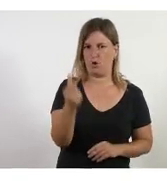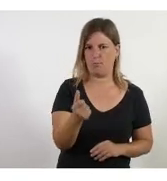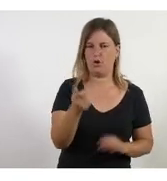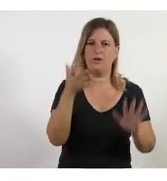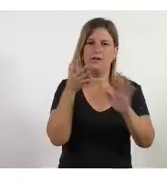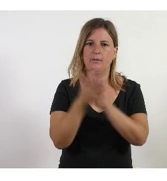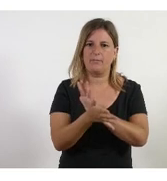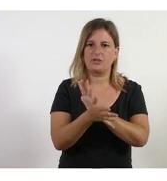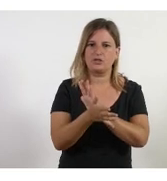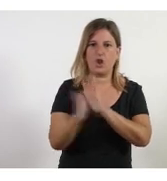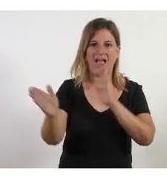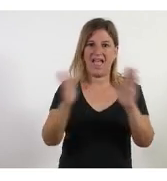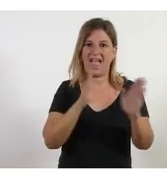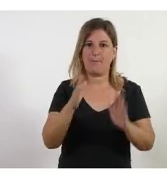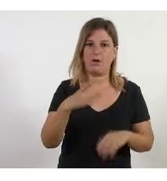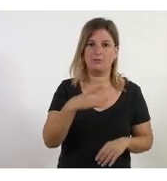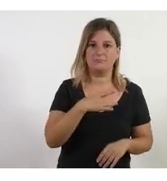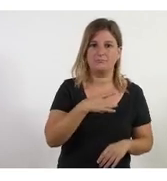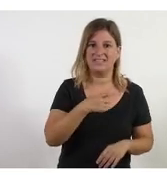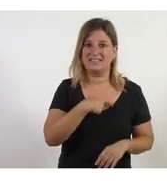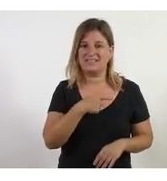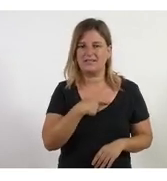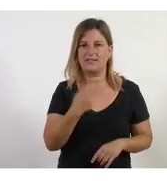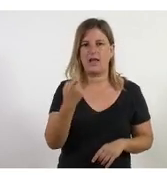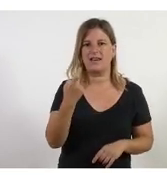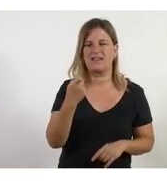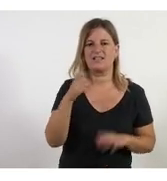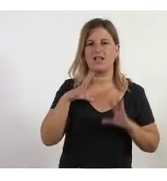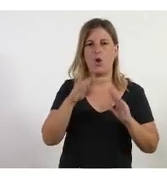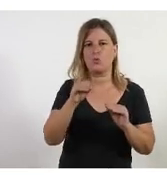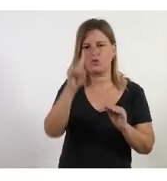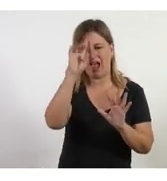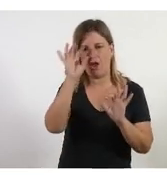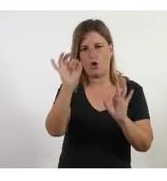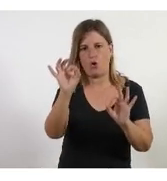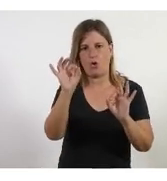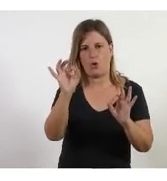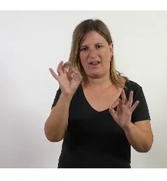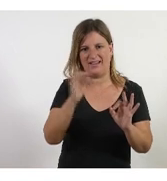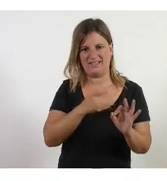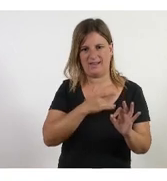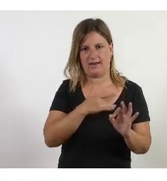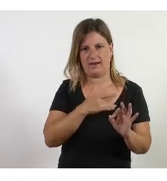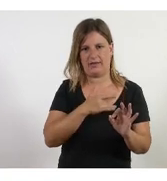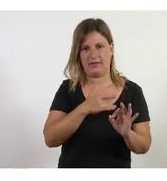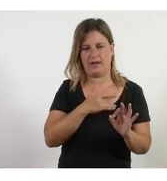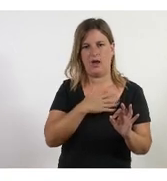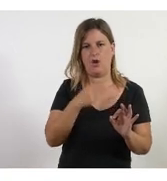moments d'incertesa és el que es diu la coherència cardíaca, que és